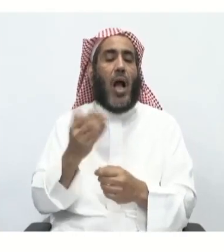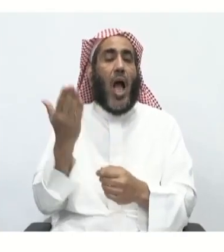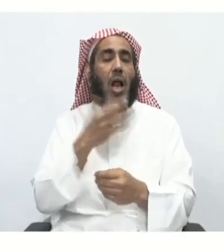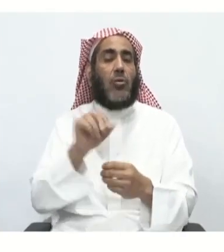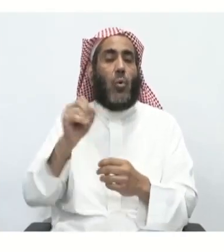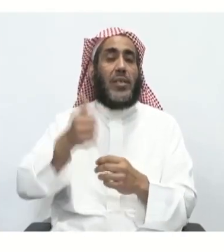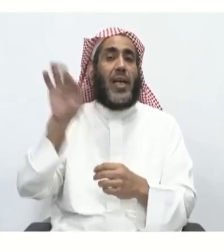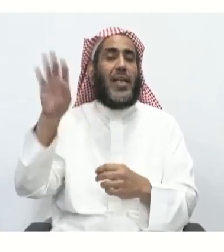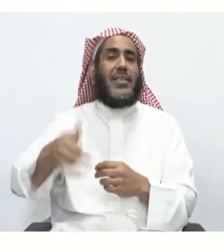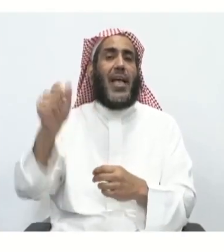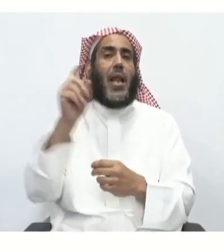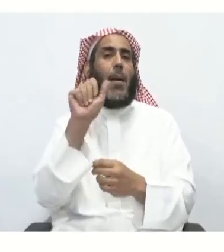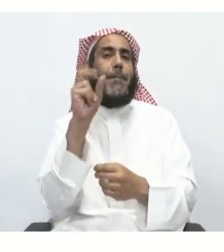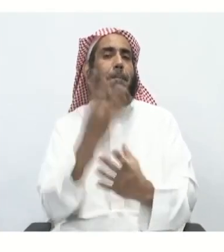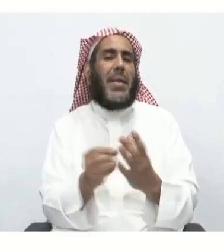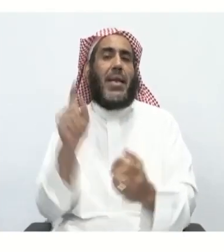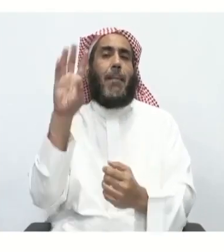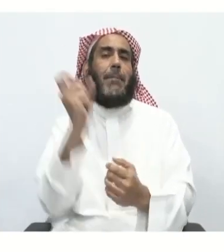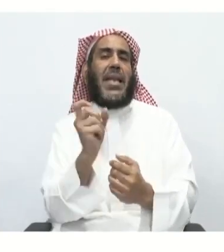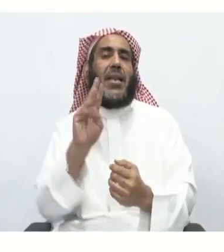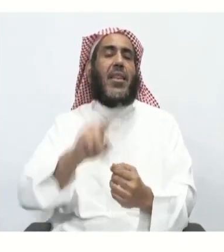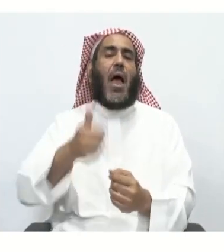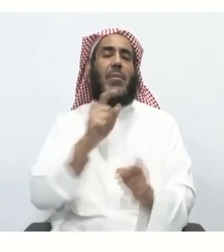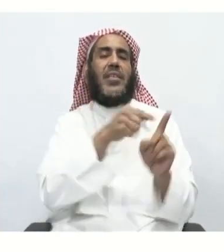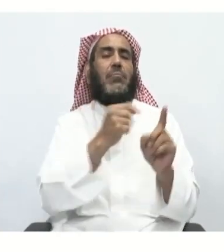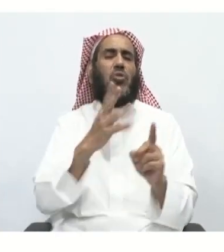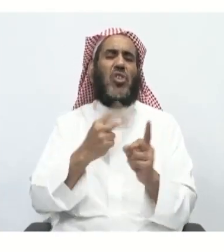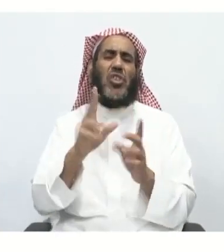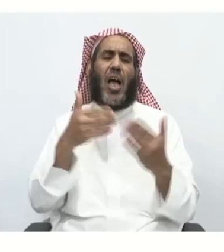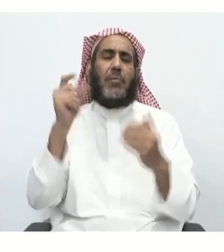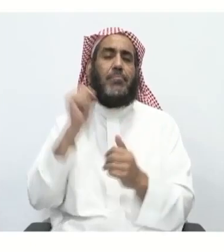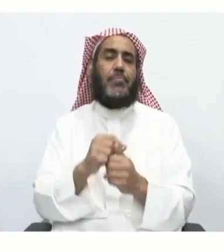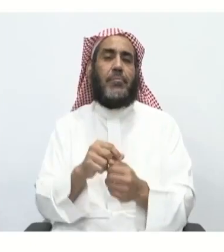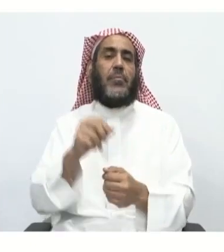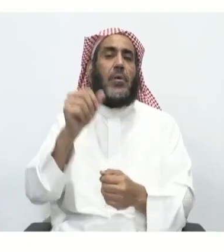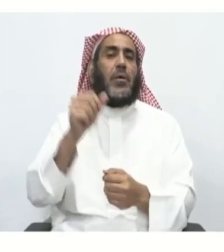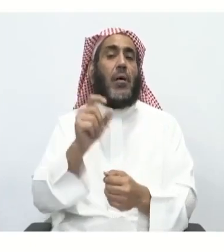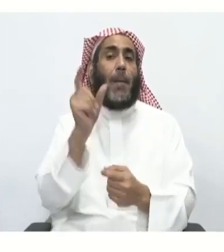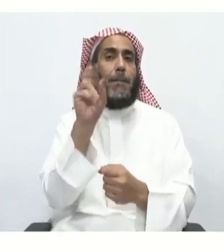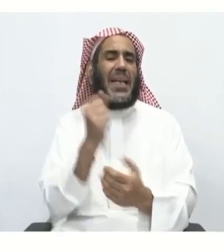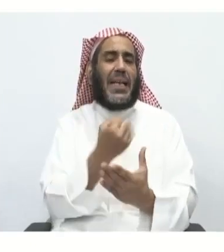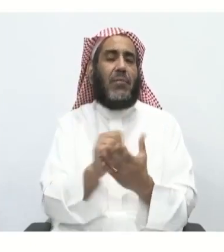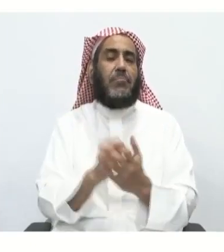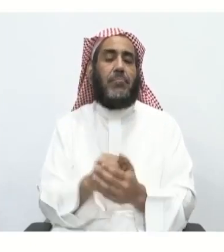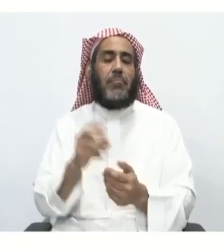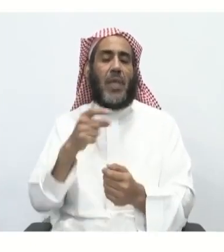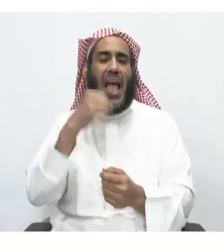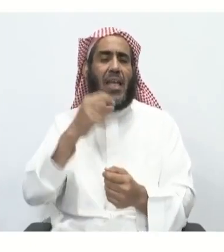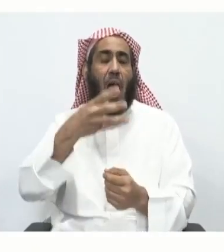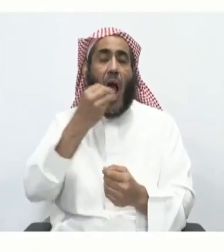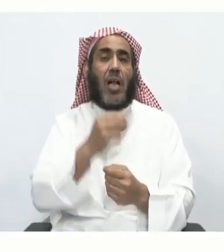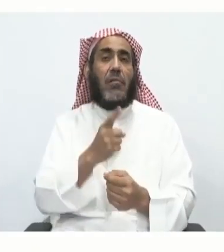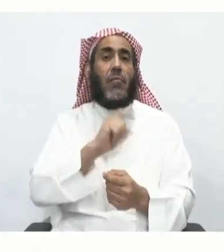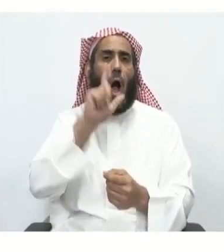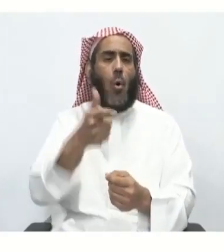حسان بن ثابت ابن ايضا تحذف هنا الف همزه الوصل في ابن اذا اكلت فقل